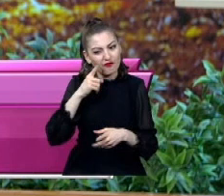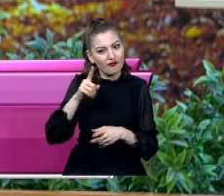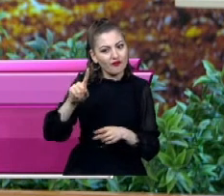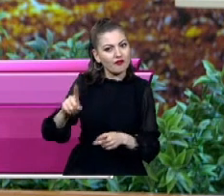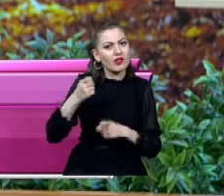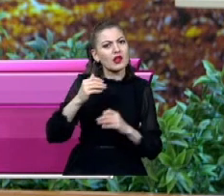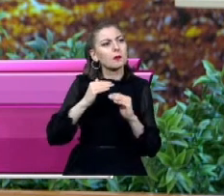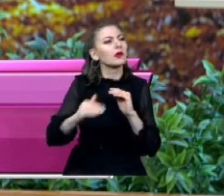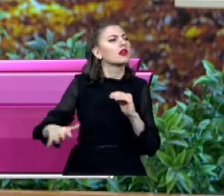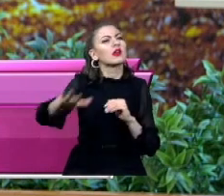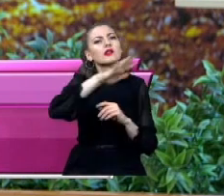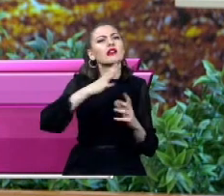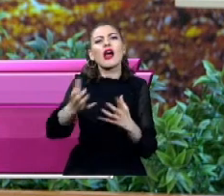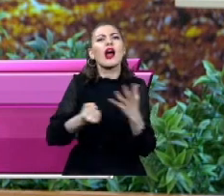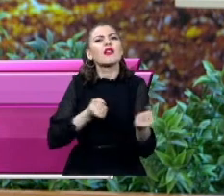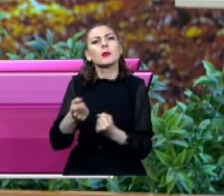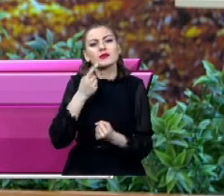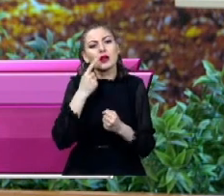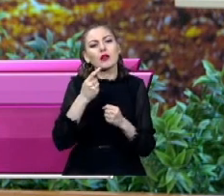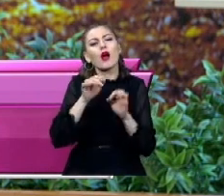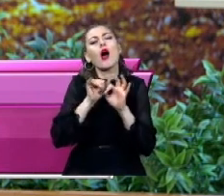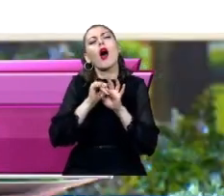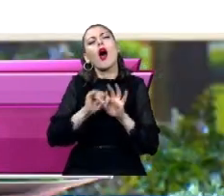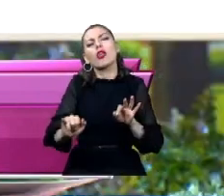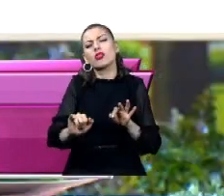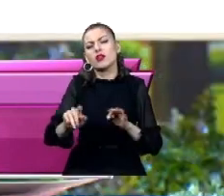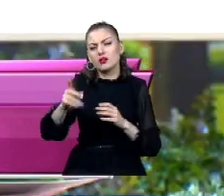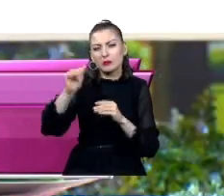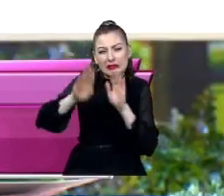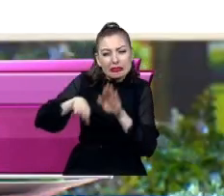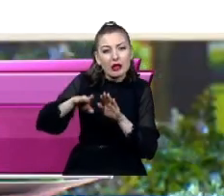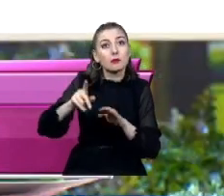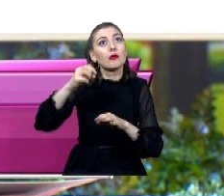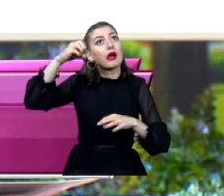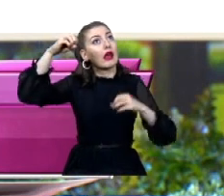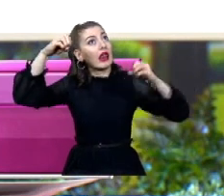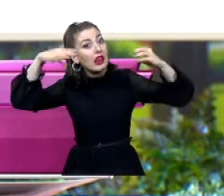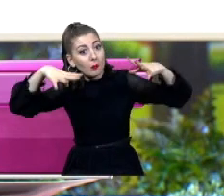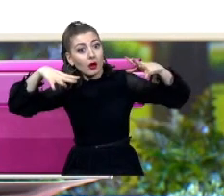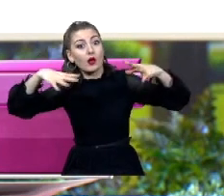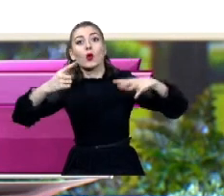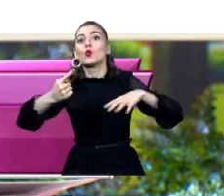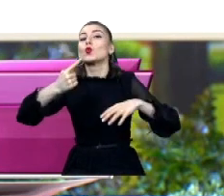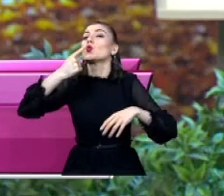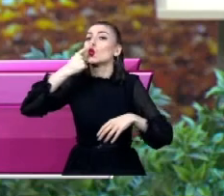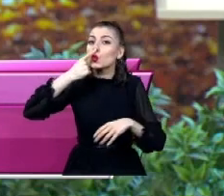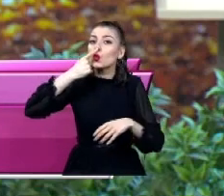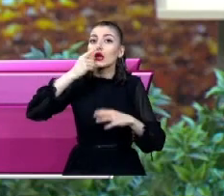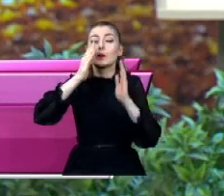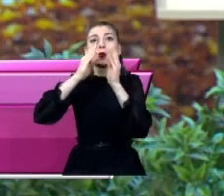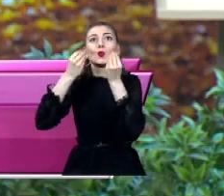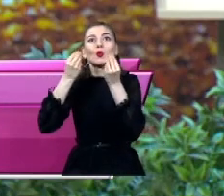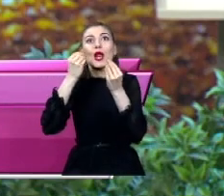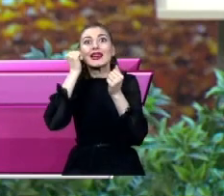bütün marketlerin ya da alışveriş merkezlerinin dizaynı az çok aynıdır. Oradaki ışıklandırmadan, kokudan,